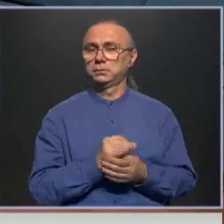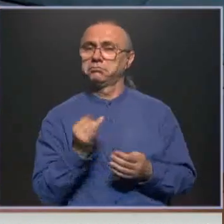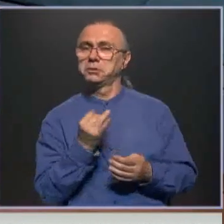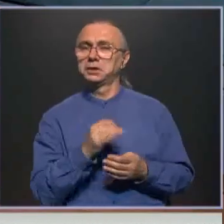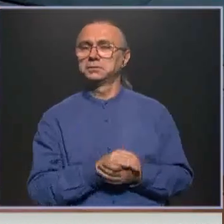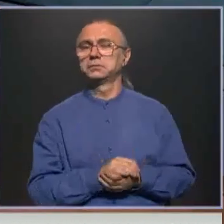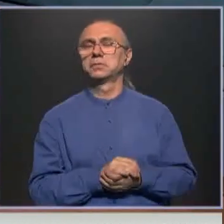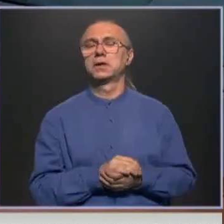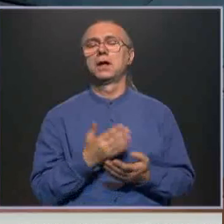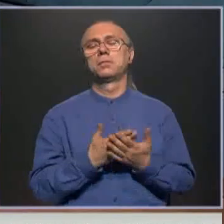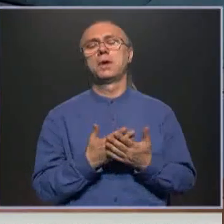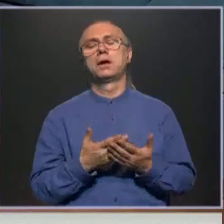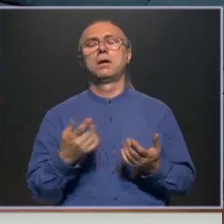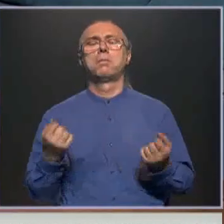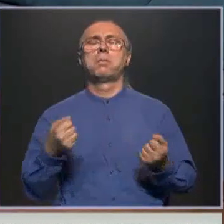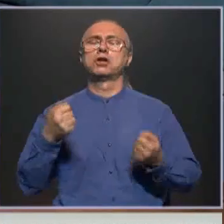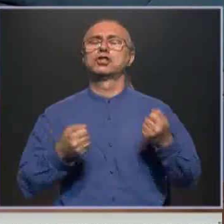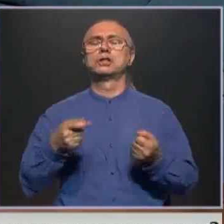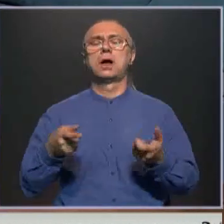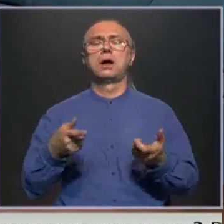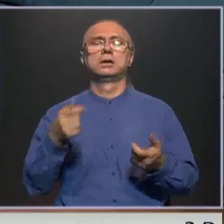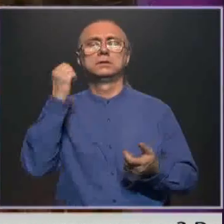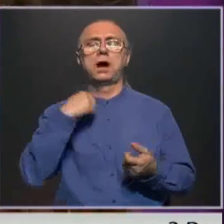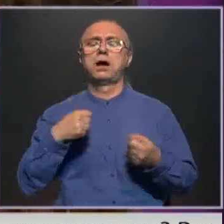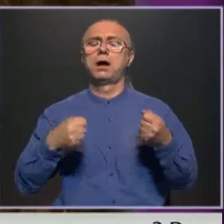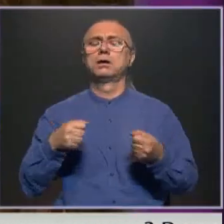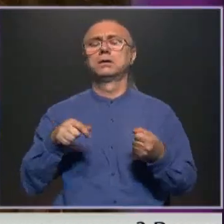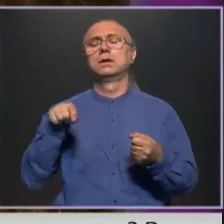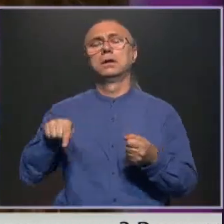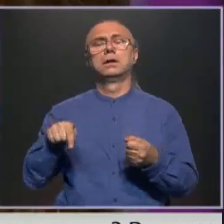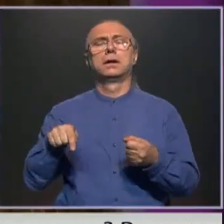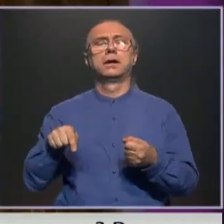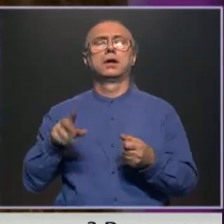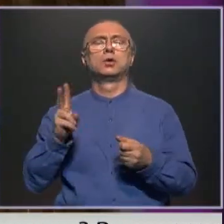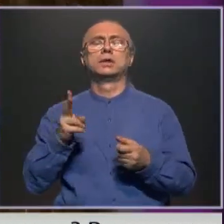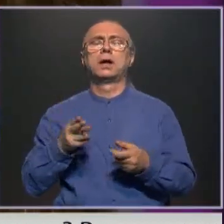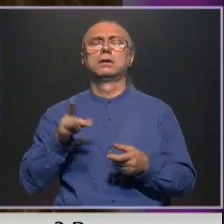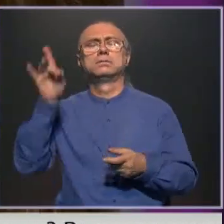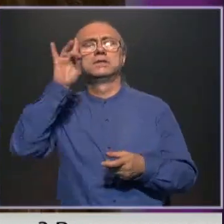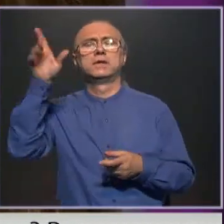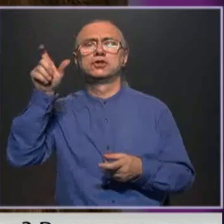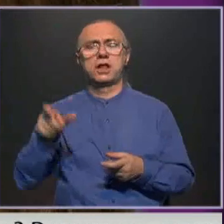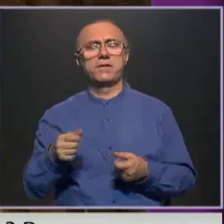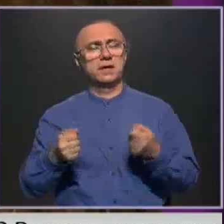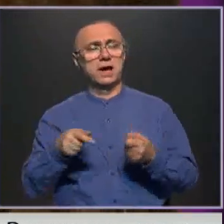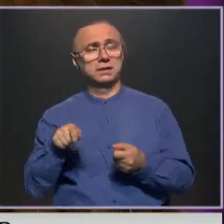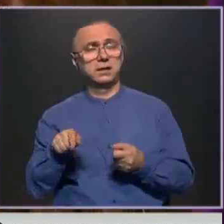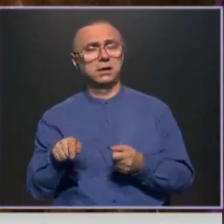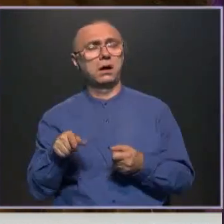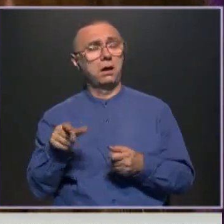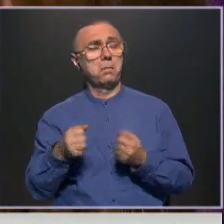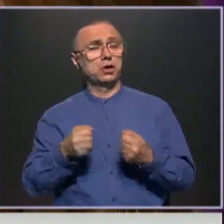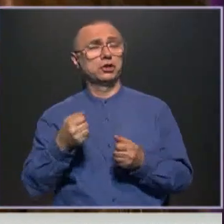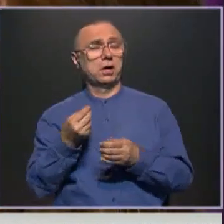ой, на этой машине кто-то ездил там 80 лет назад, знаменитый человек, и уже это совсем, это просто уже дороже любого. И миллионы